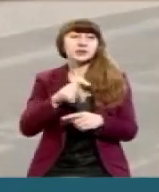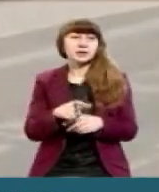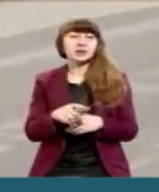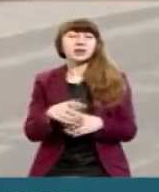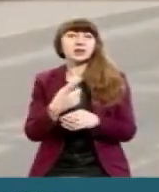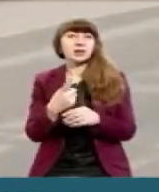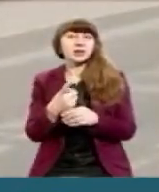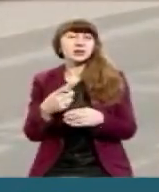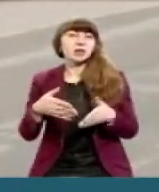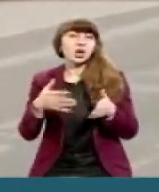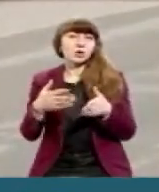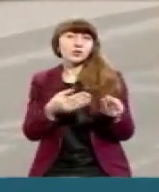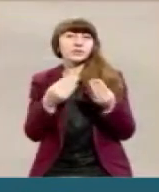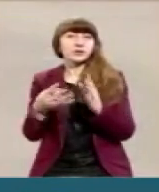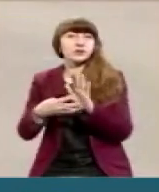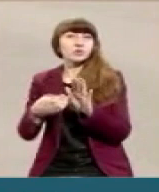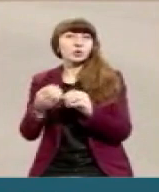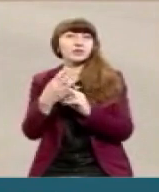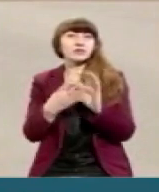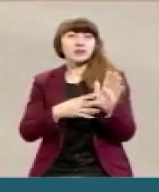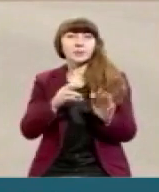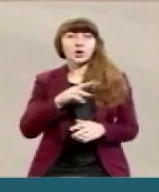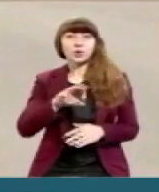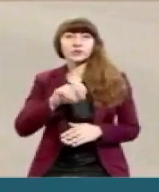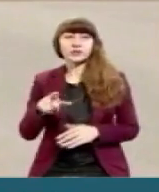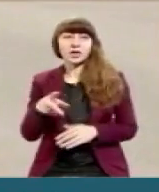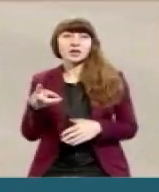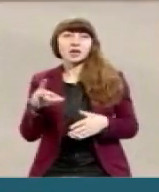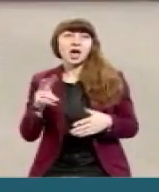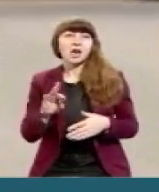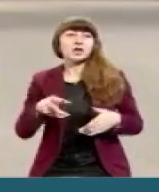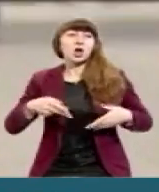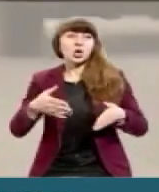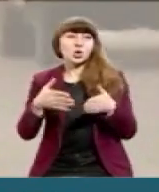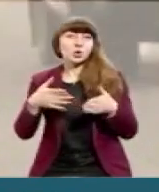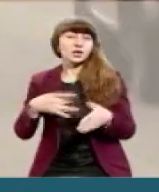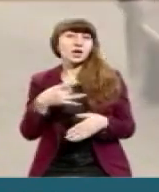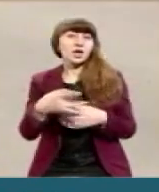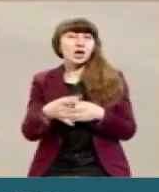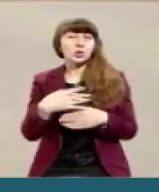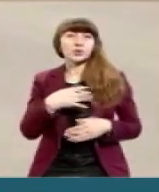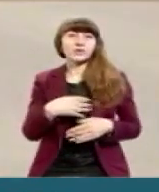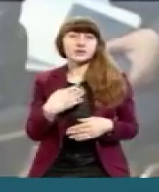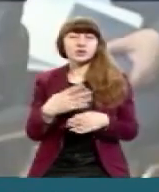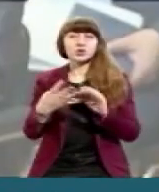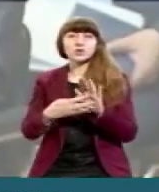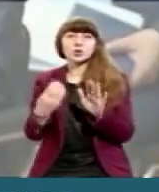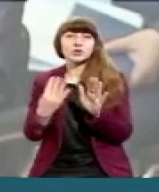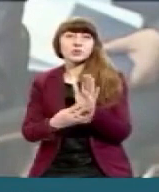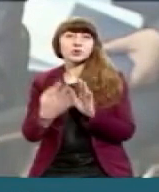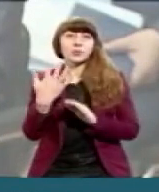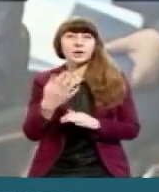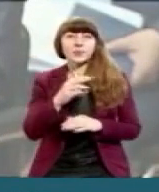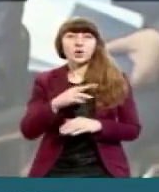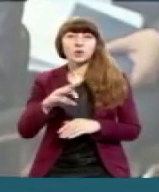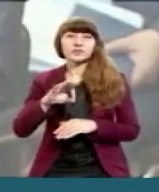облыстық жолдарға 919 миллион, ал аудандық маңызы бар жолдарға 595 миллион теңге қаржы бөлініп отыр.